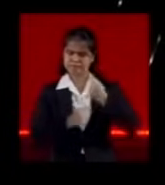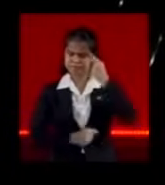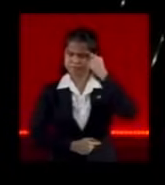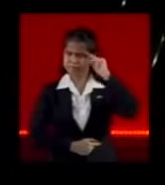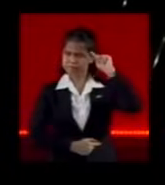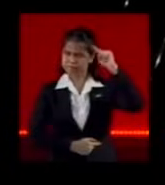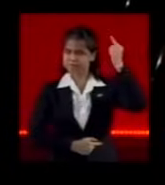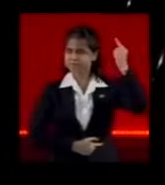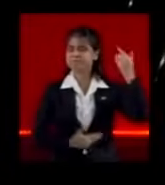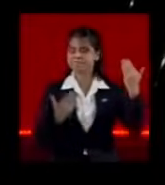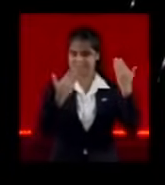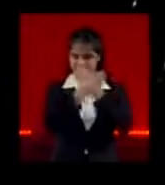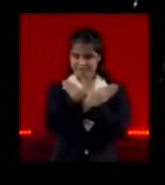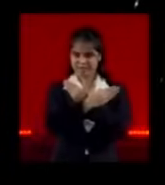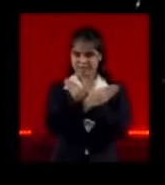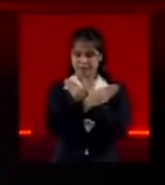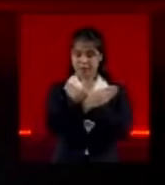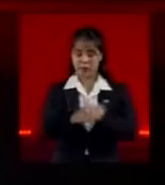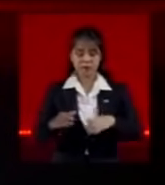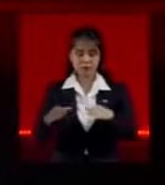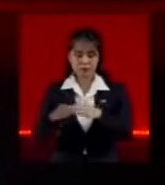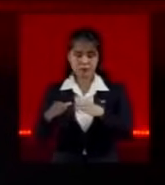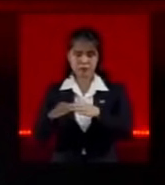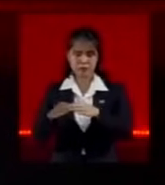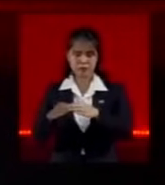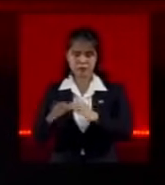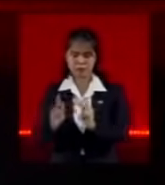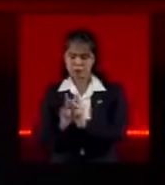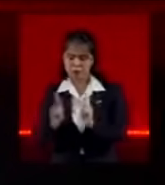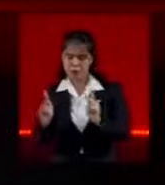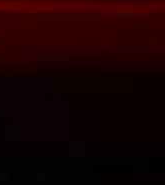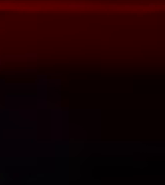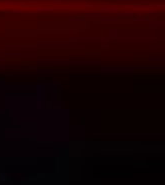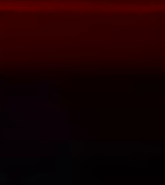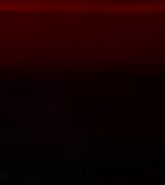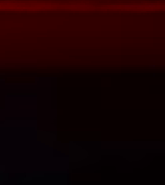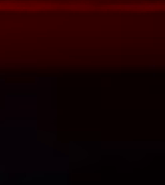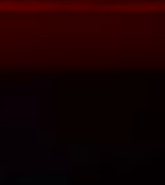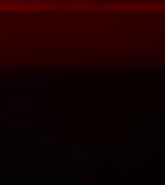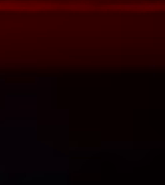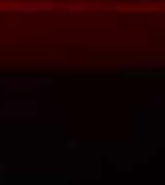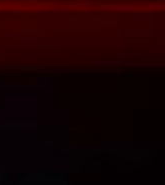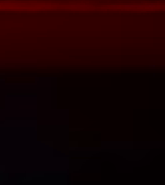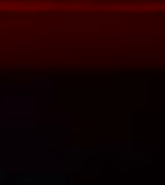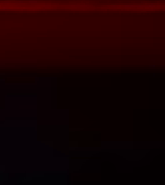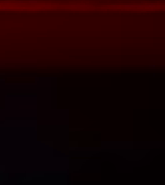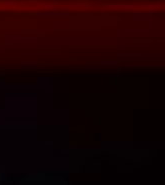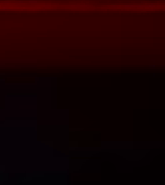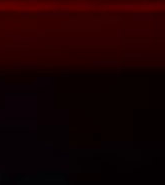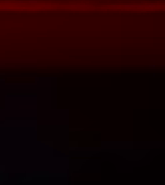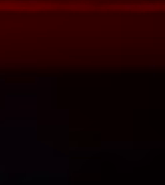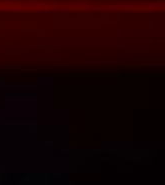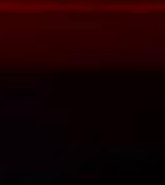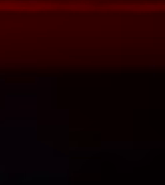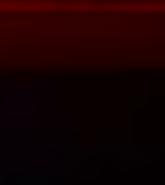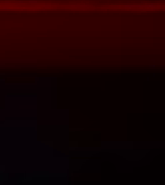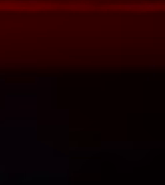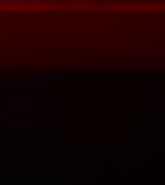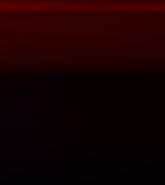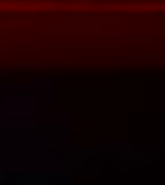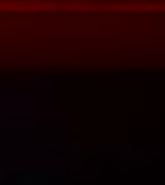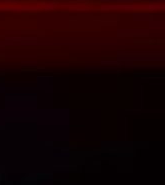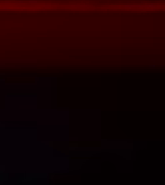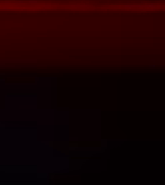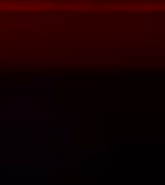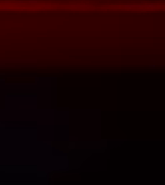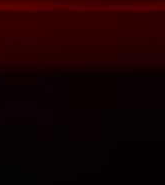นะครับเพราะผมถ้าเกิดเพื่อไทยสามารถทำอย่างนั้นได้คุณอุ้งอิงสามารถทำอย่างนั้นได้ผมว่าเพื่อไทยก็อยู่ได้แต่ถ้าไม่ใช่คุณอุ้งอิงไม่มีใ